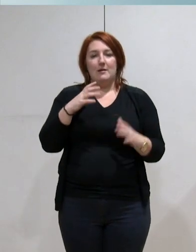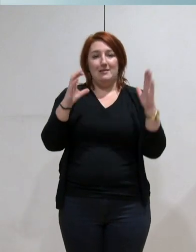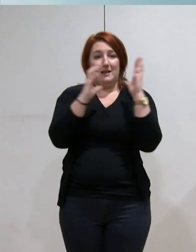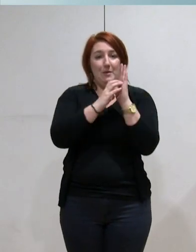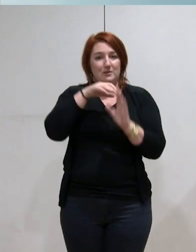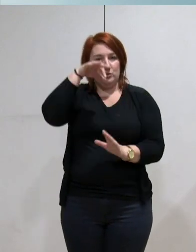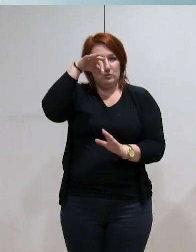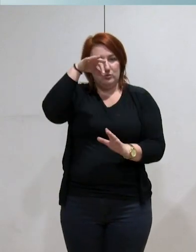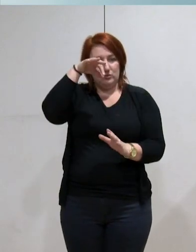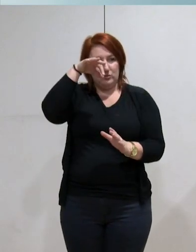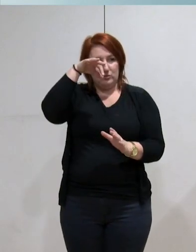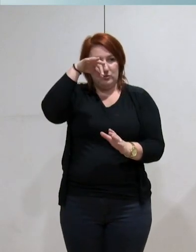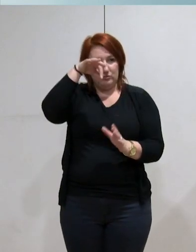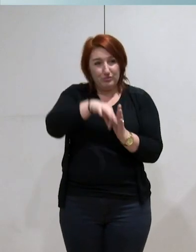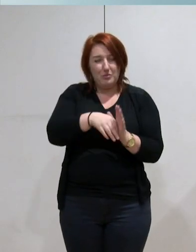taux